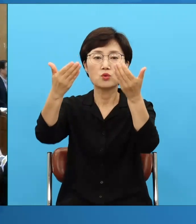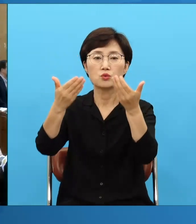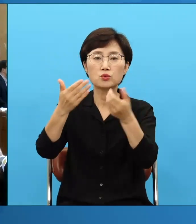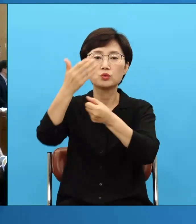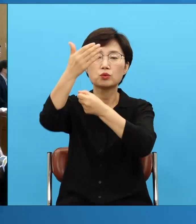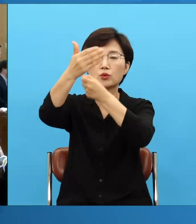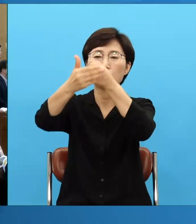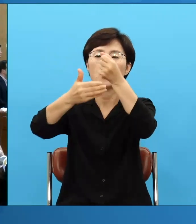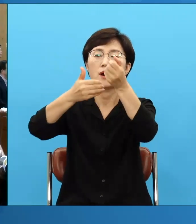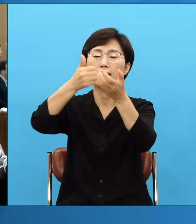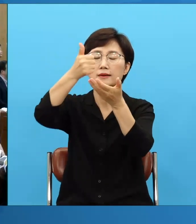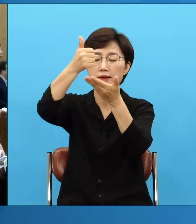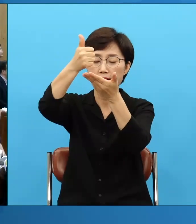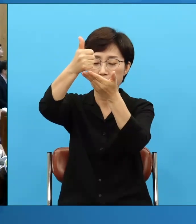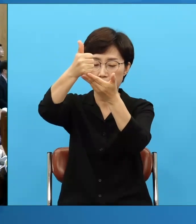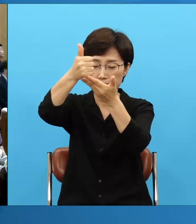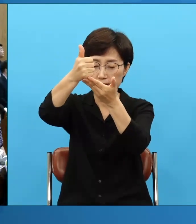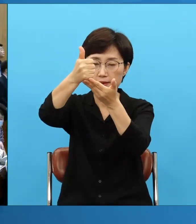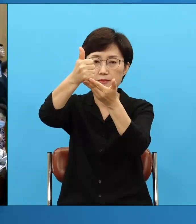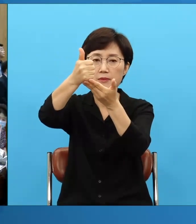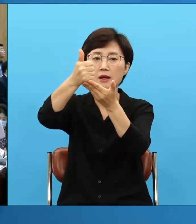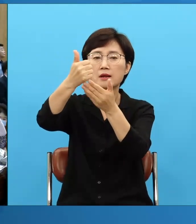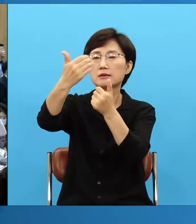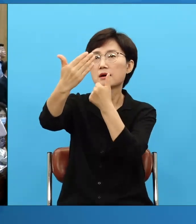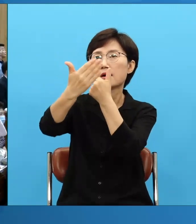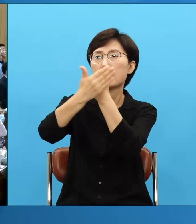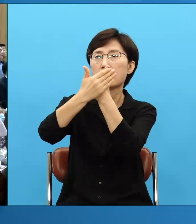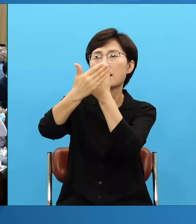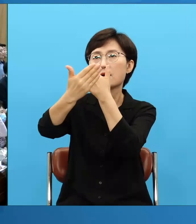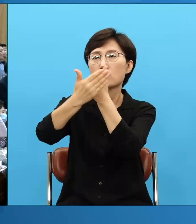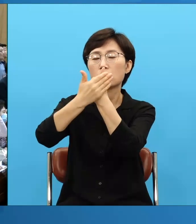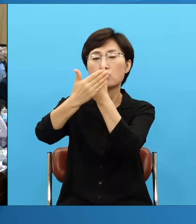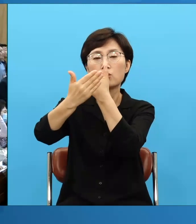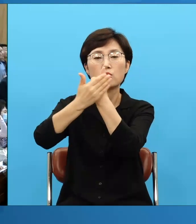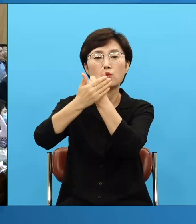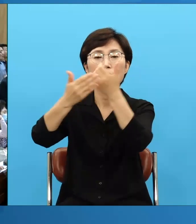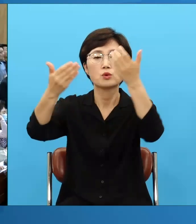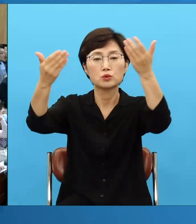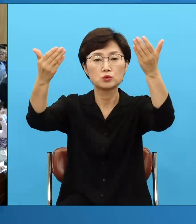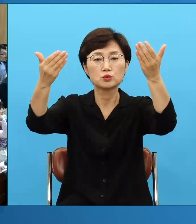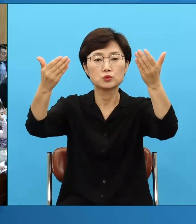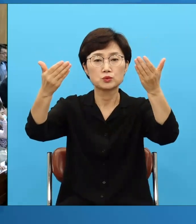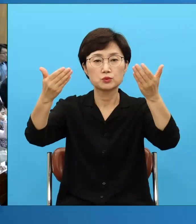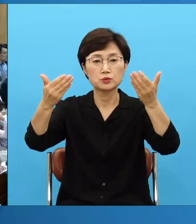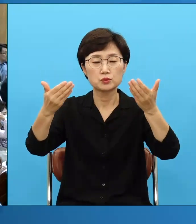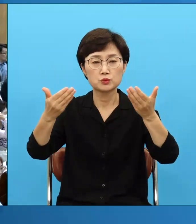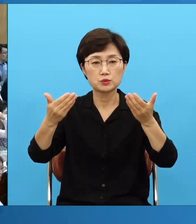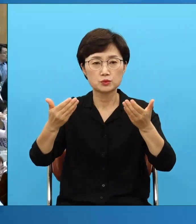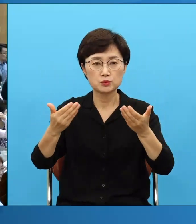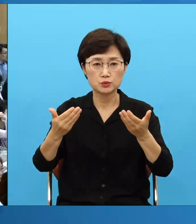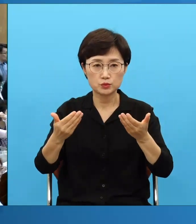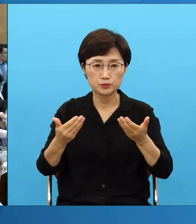은혜로 신 하나님 날